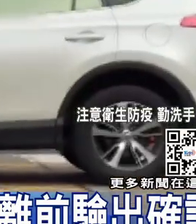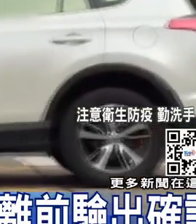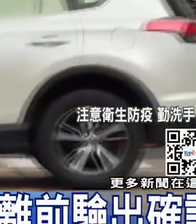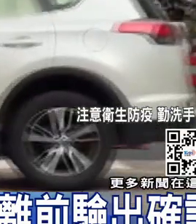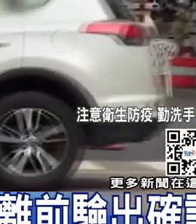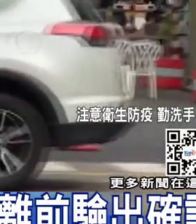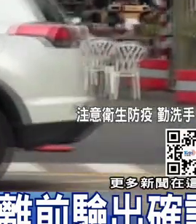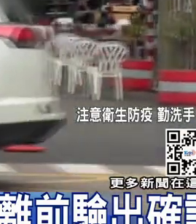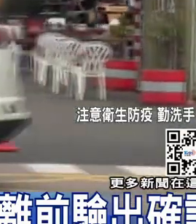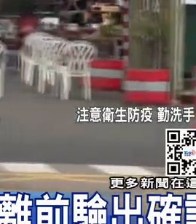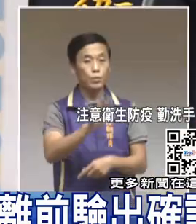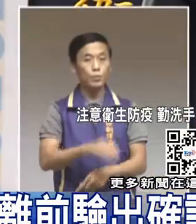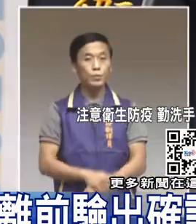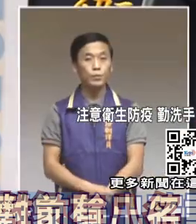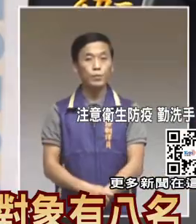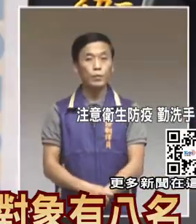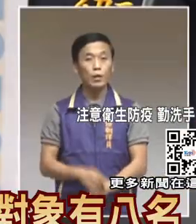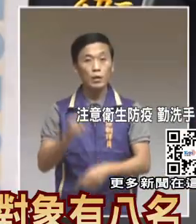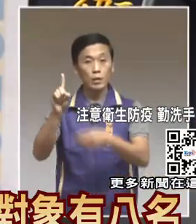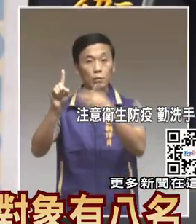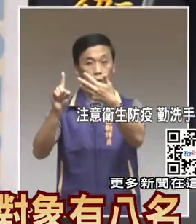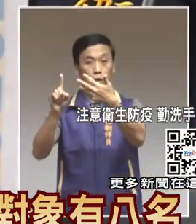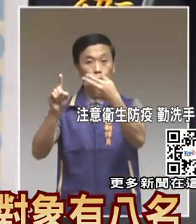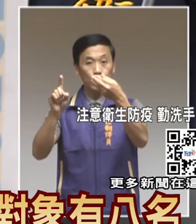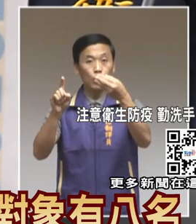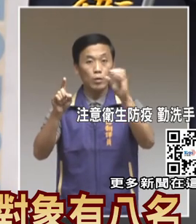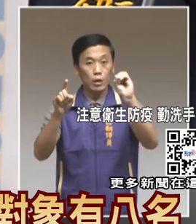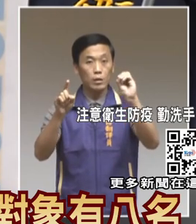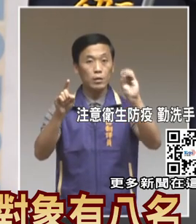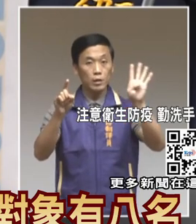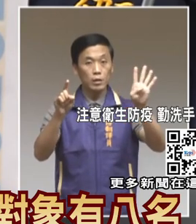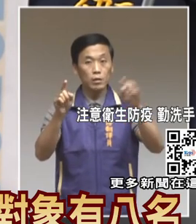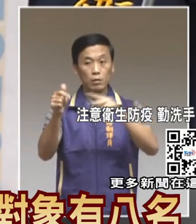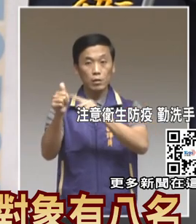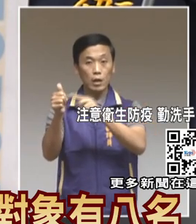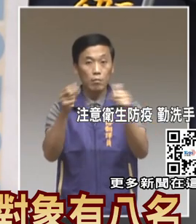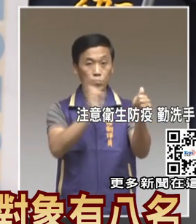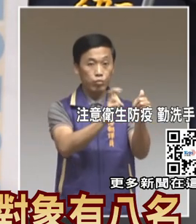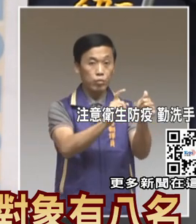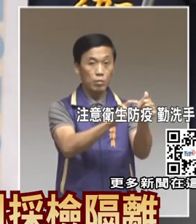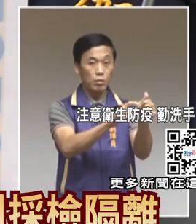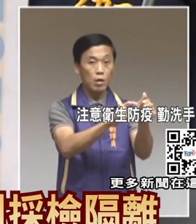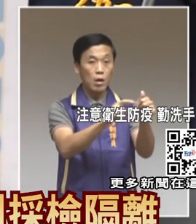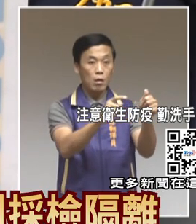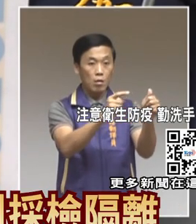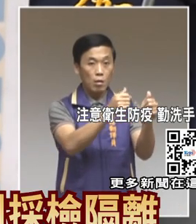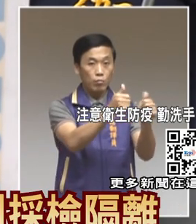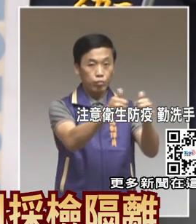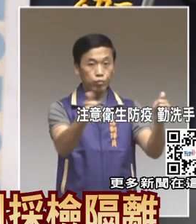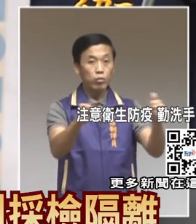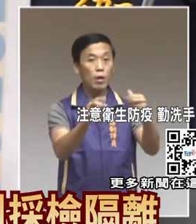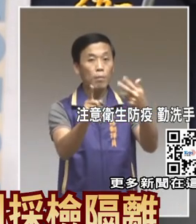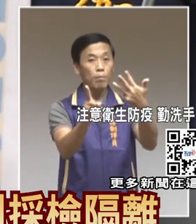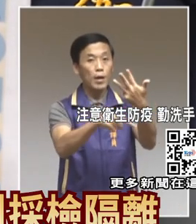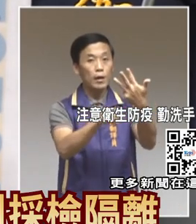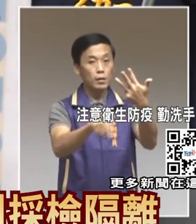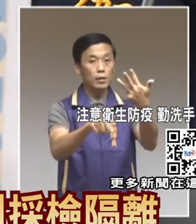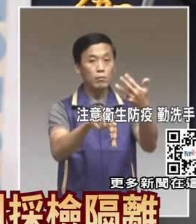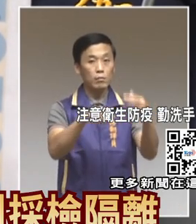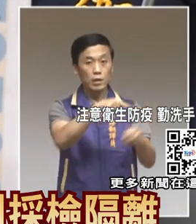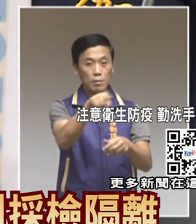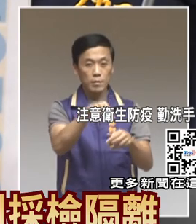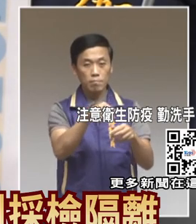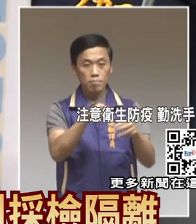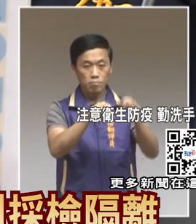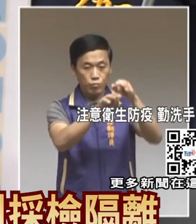嬷，情况特别不同。 18904，他主要的负责照顾对象有八名，这八名都已经进行了框